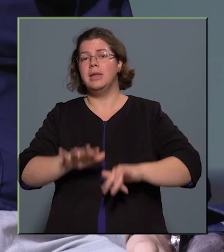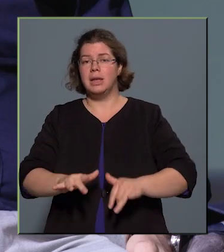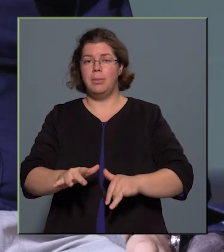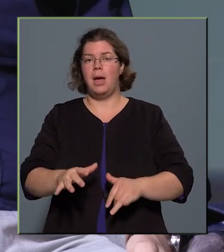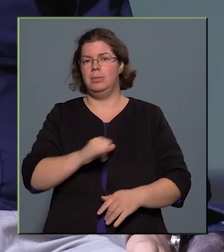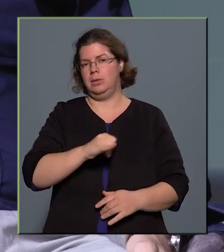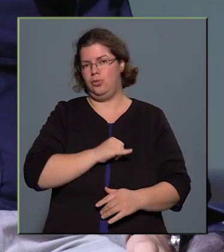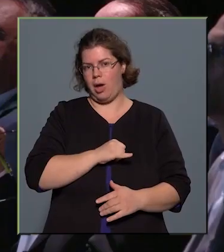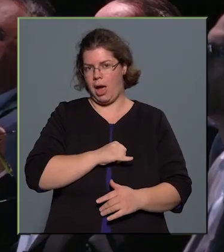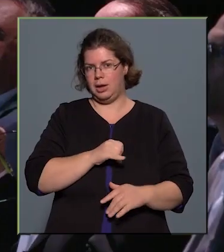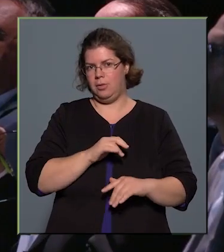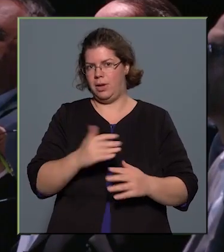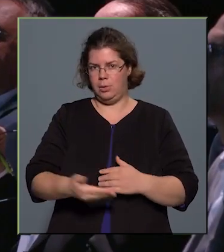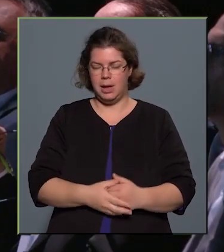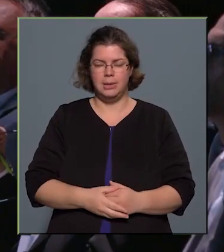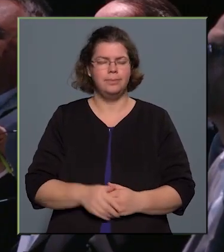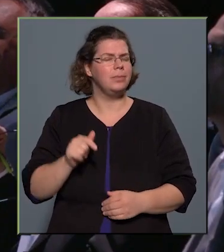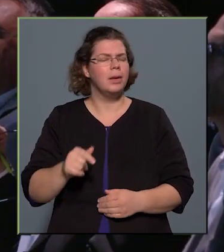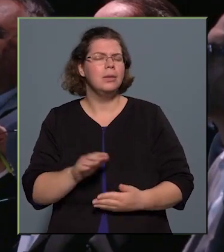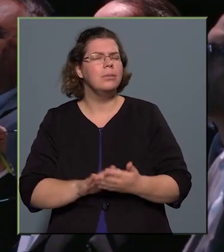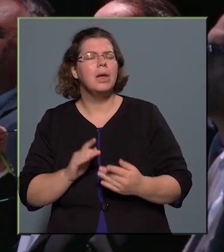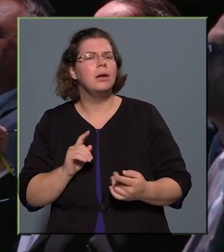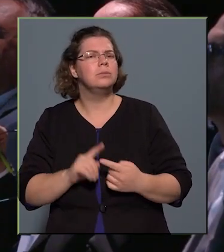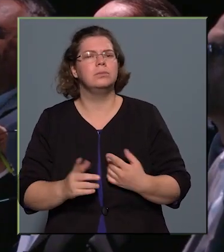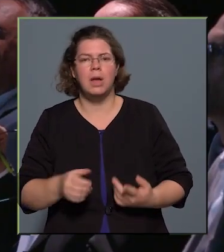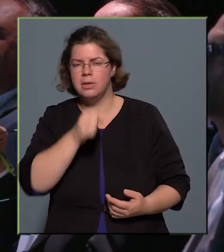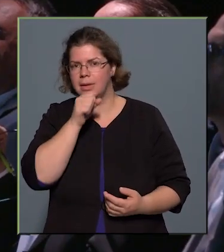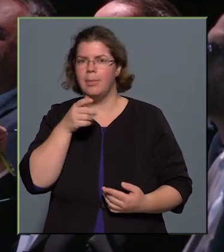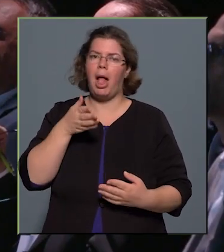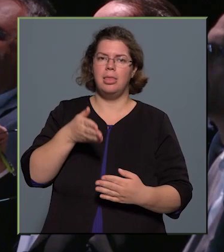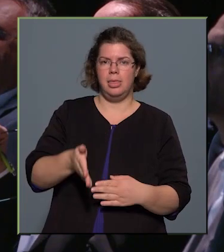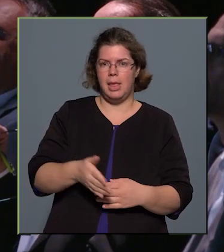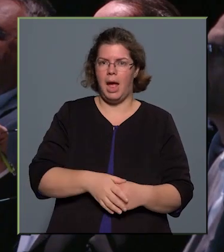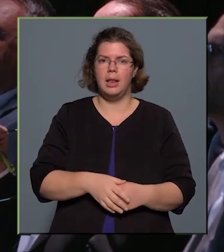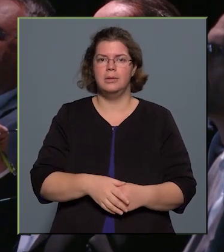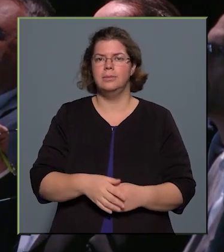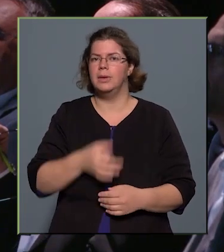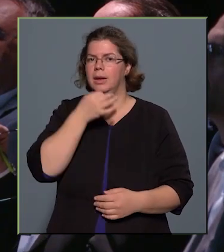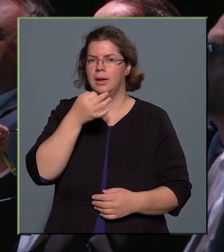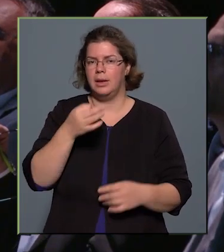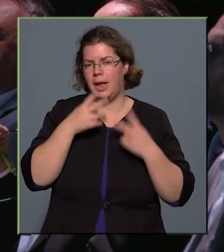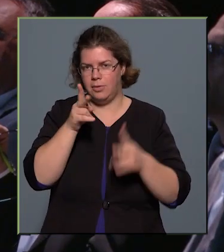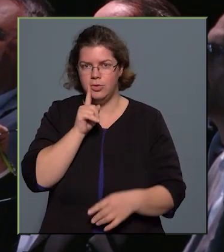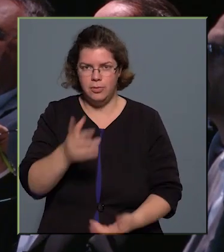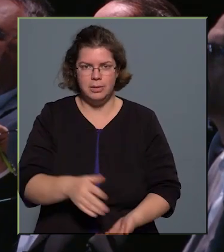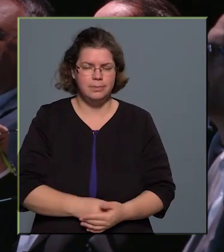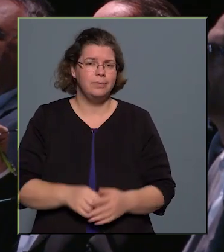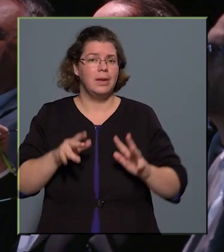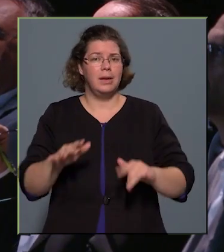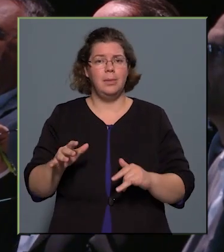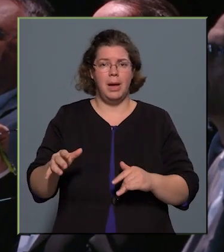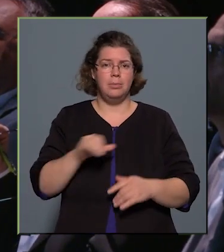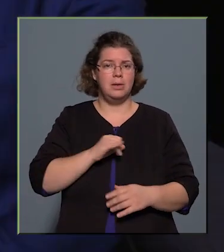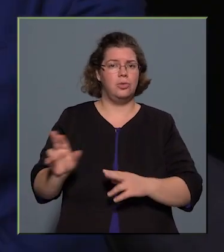is. Ennek milyen vonatkozásai vannak a Siemensnél? Kedves Iván. Kiberbiztonságról visszatérnék,